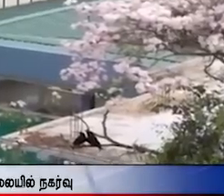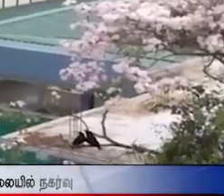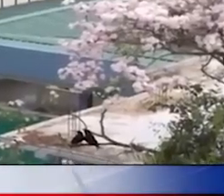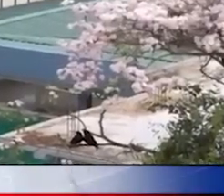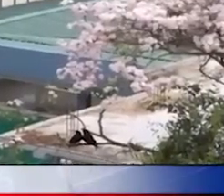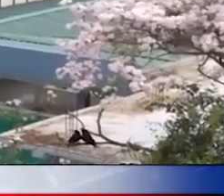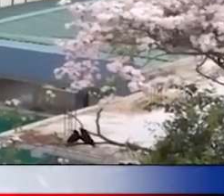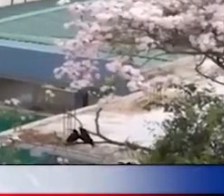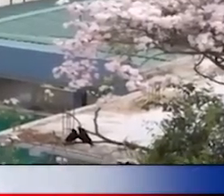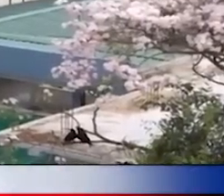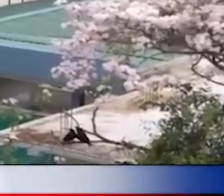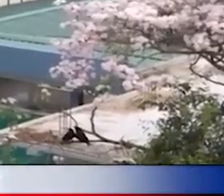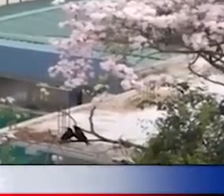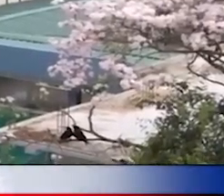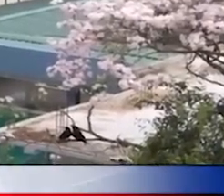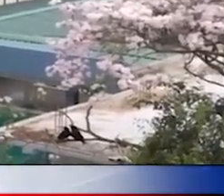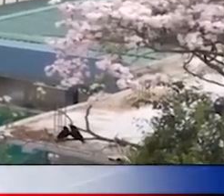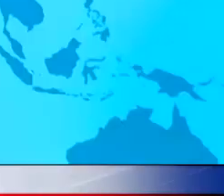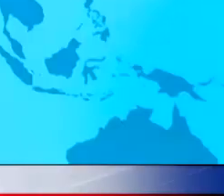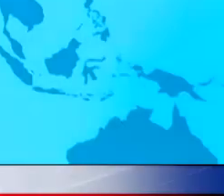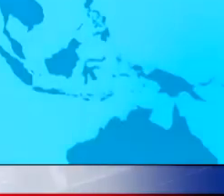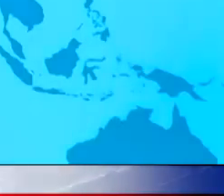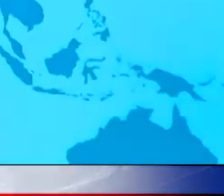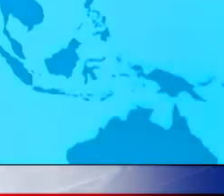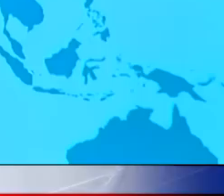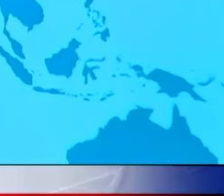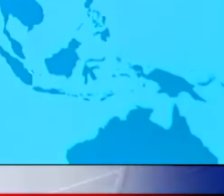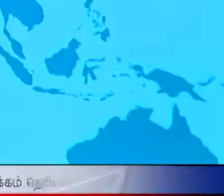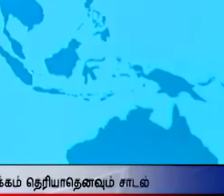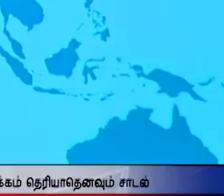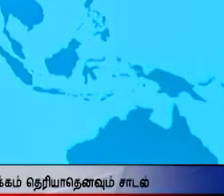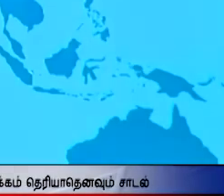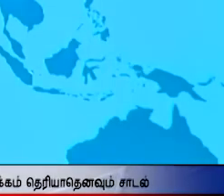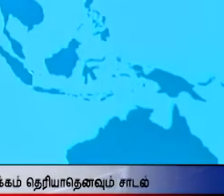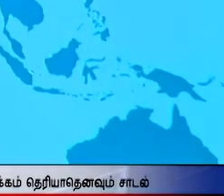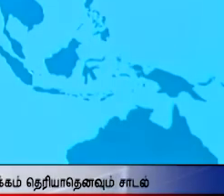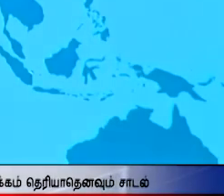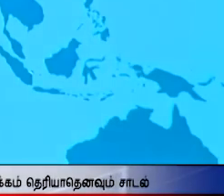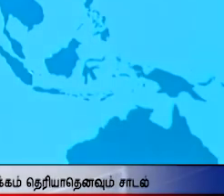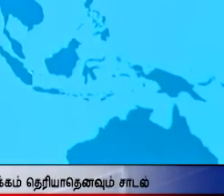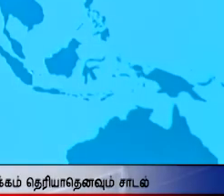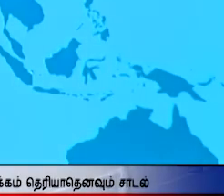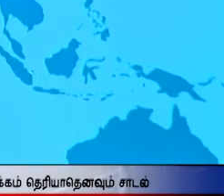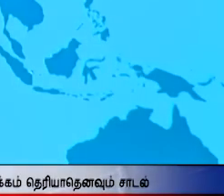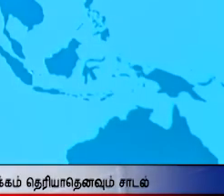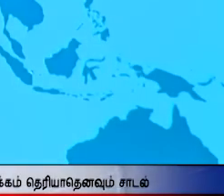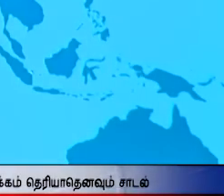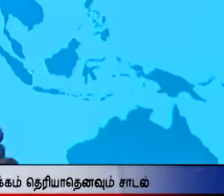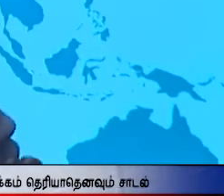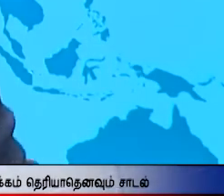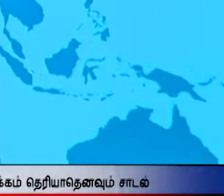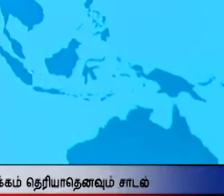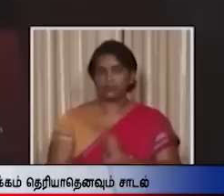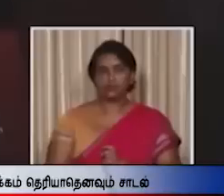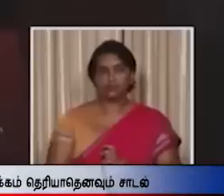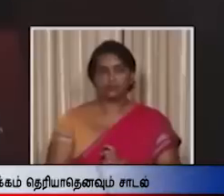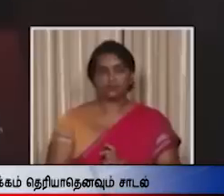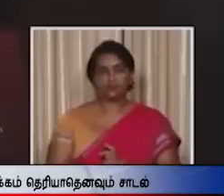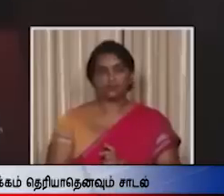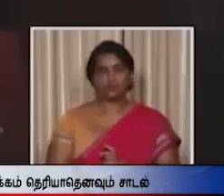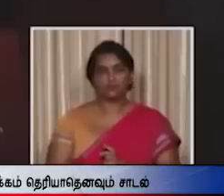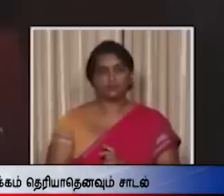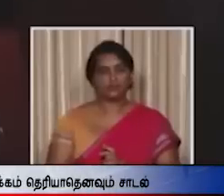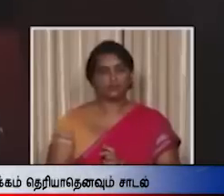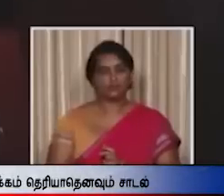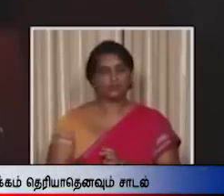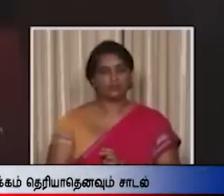சுகாதாரத்துறையில் ஏற்பட்டுள்ள நெருக்கடி நிலையை முன்னிலைப்படுத்தி அமைச்சர் கெகலிய ரம்பக்வெல்லவுக்கு எதிராக நம்பிக்கையில்லா பிரேரணையை கொண்டு பெற உள்ளதாக